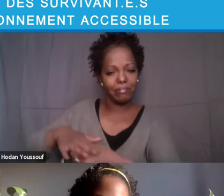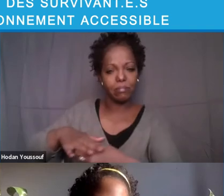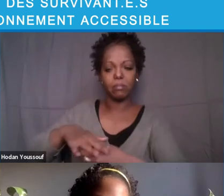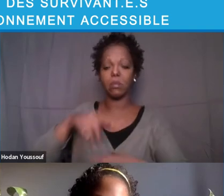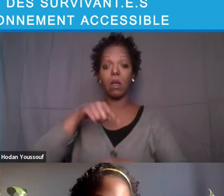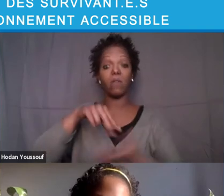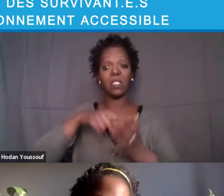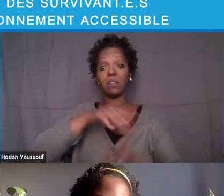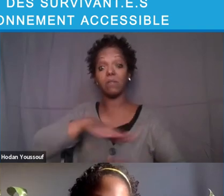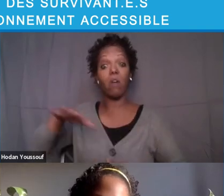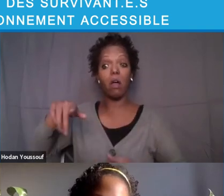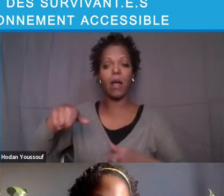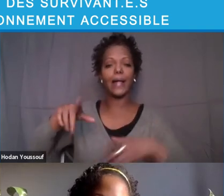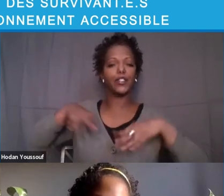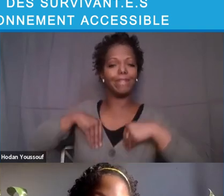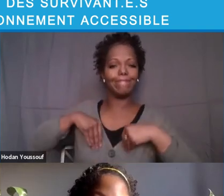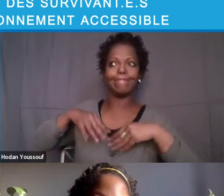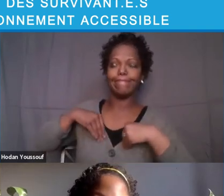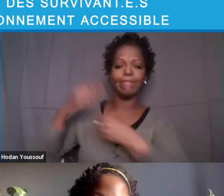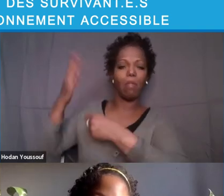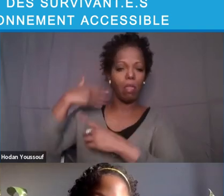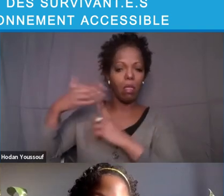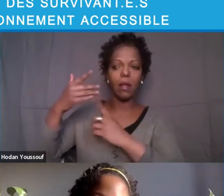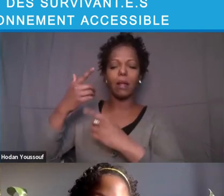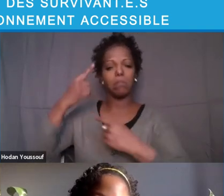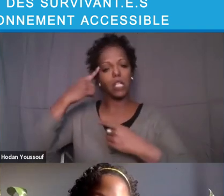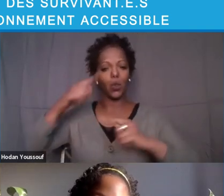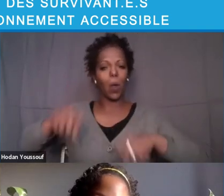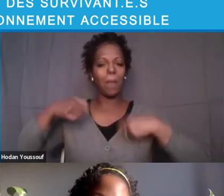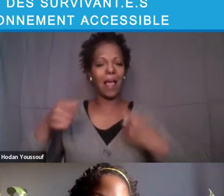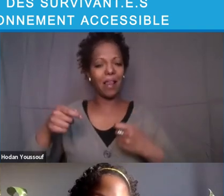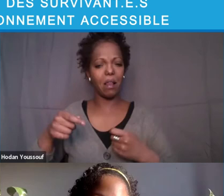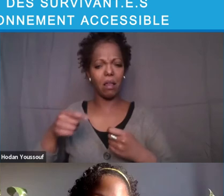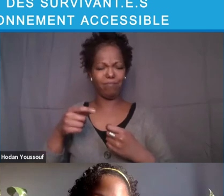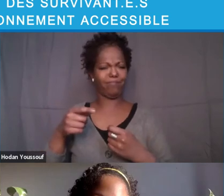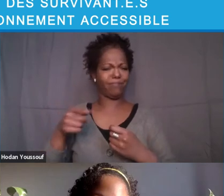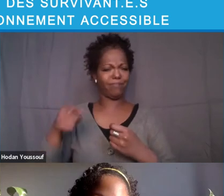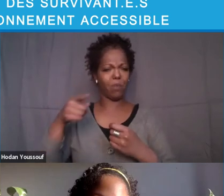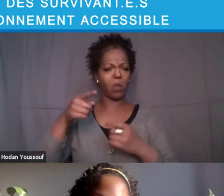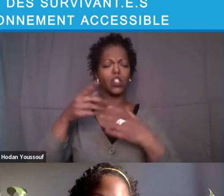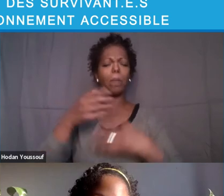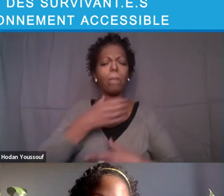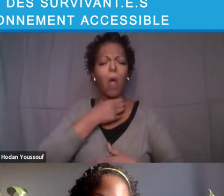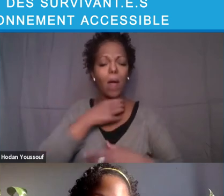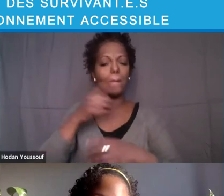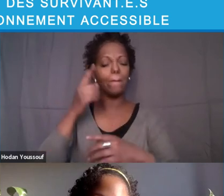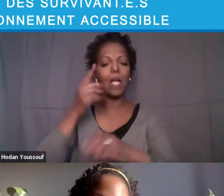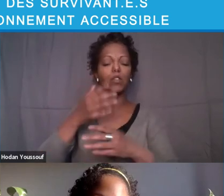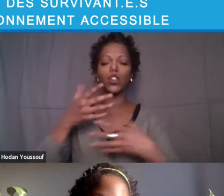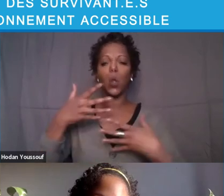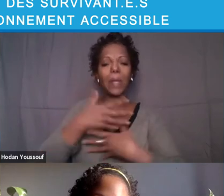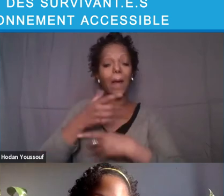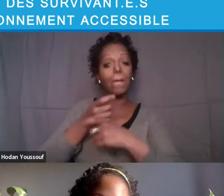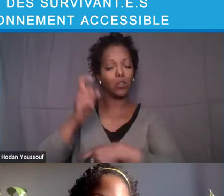ils sont souvent abusés physiquement. Et les enfants, pensent que c'est ça la vie